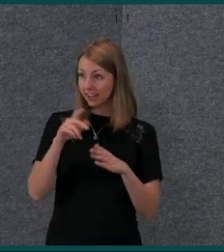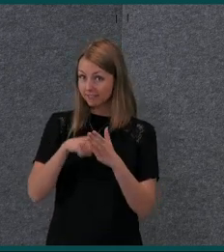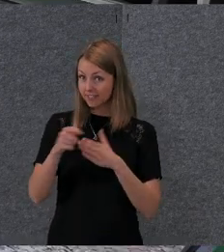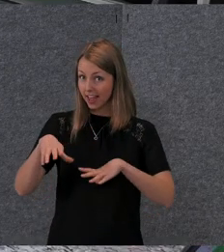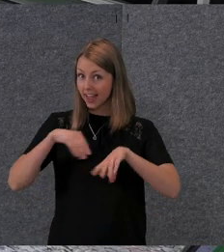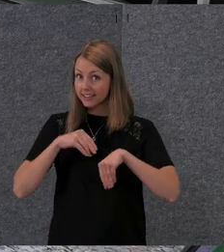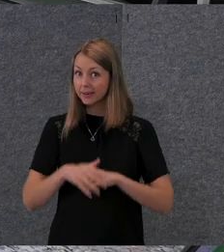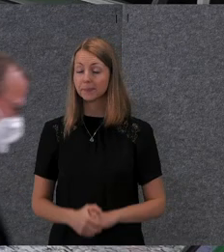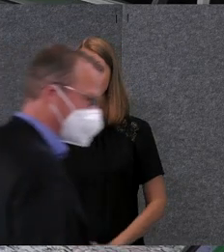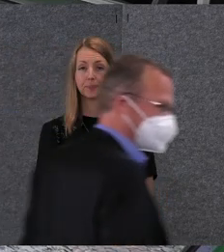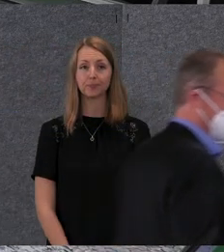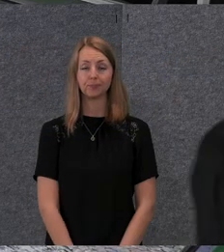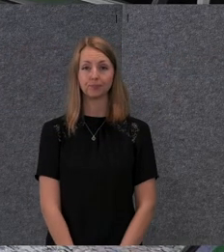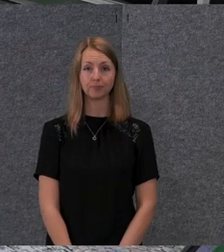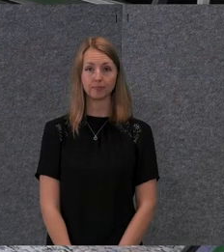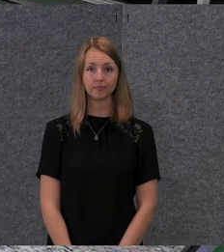an?